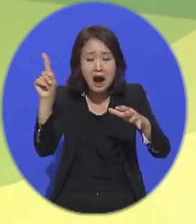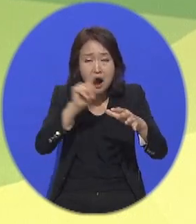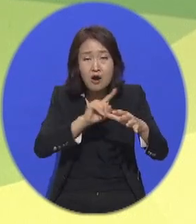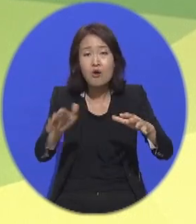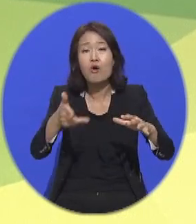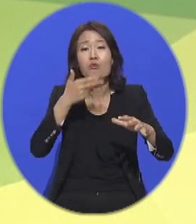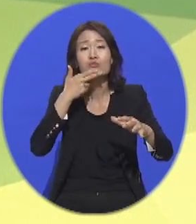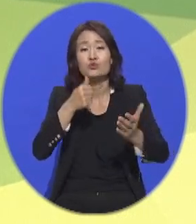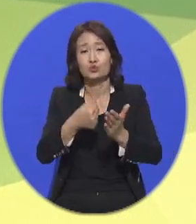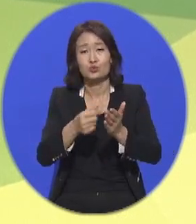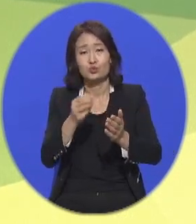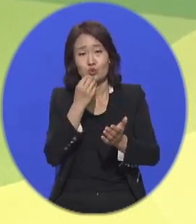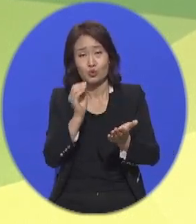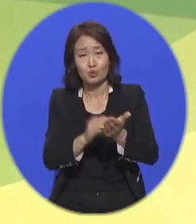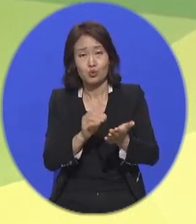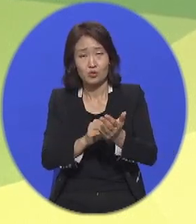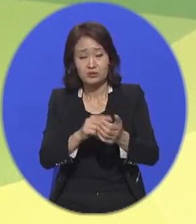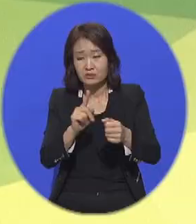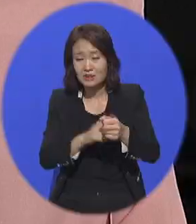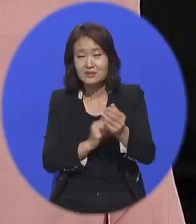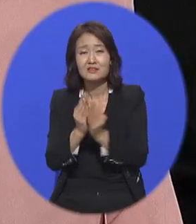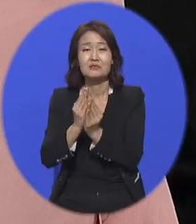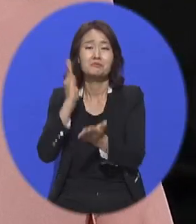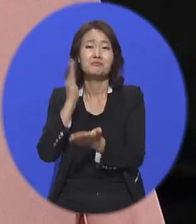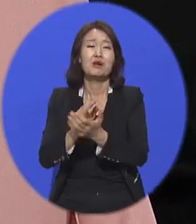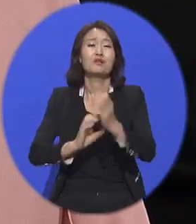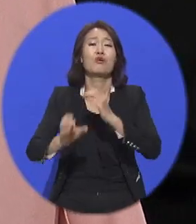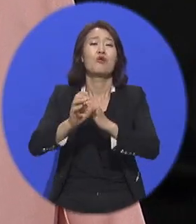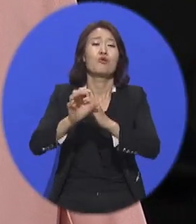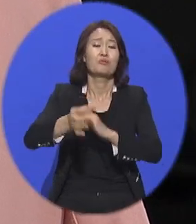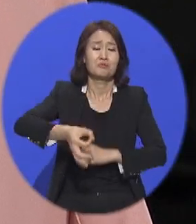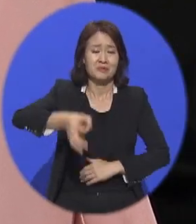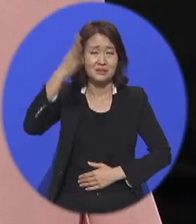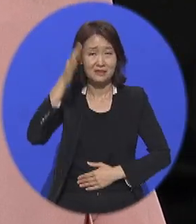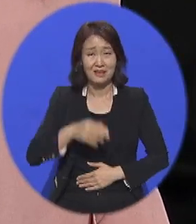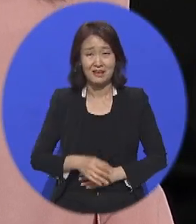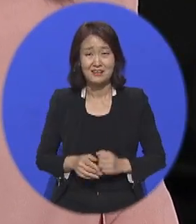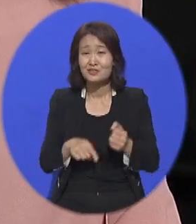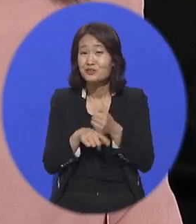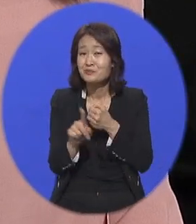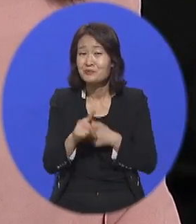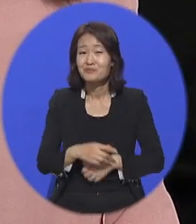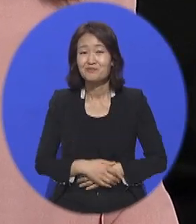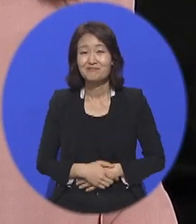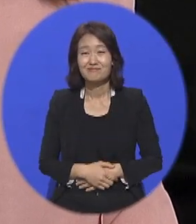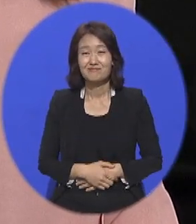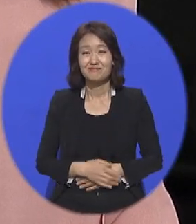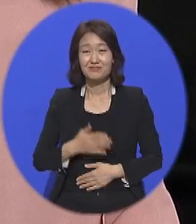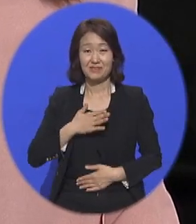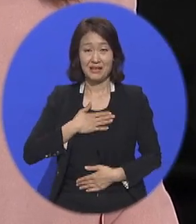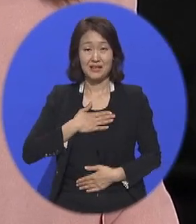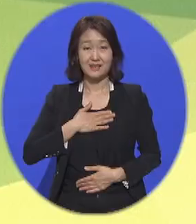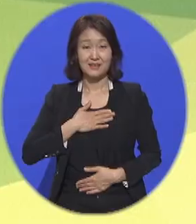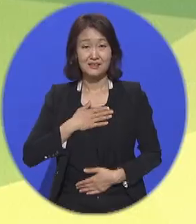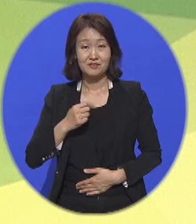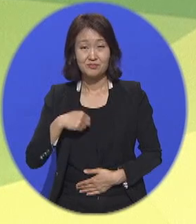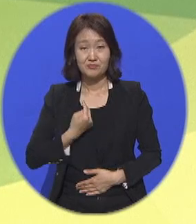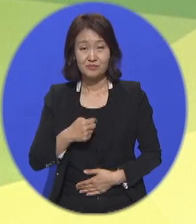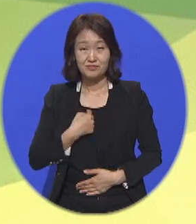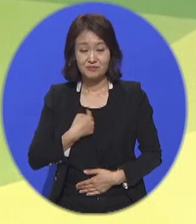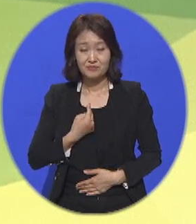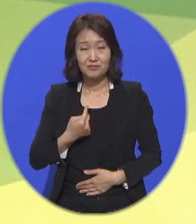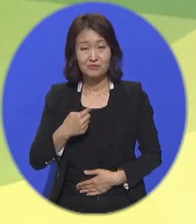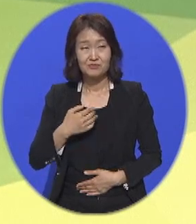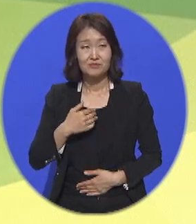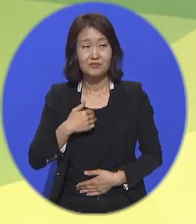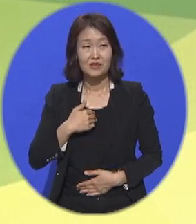없는 돌멩이다 해가지고 금보다도 더 비싸졌습니다. 이게 뭡니까? 내 자신을 내